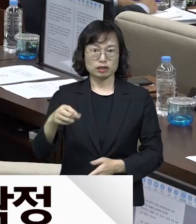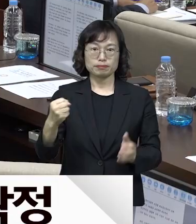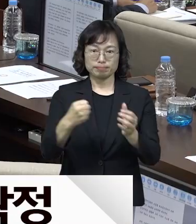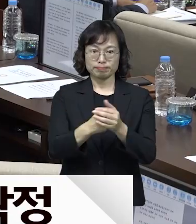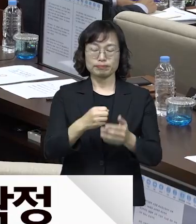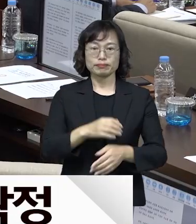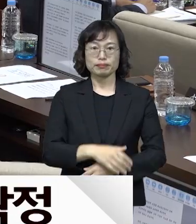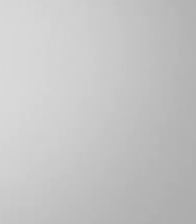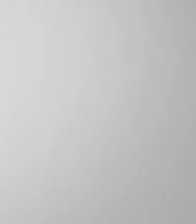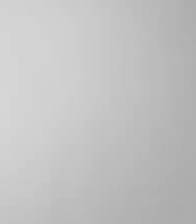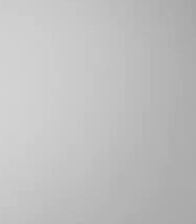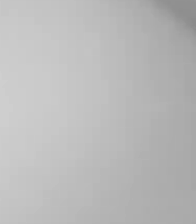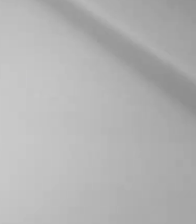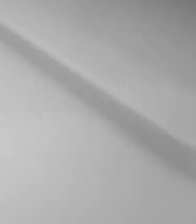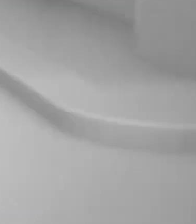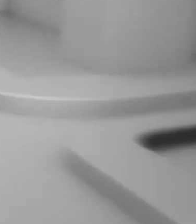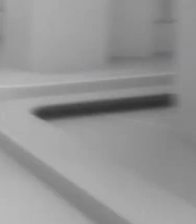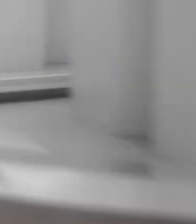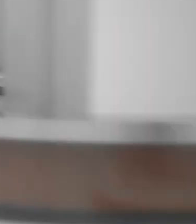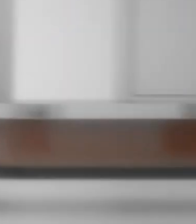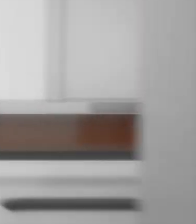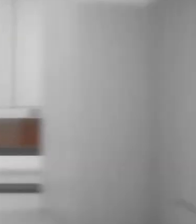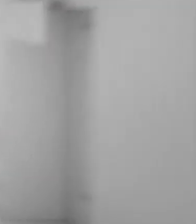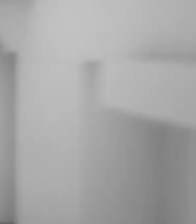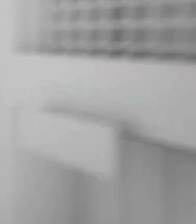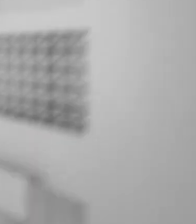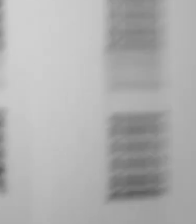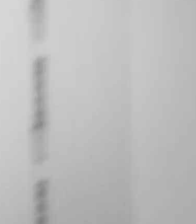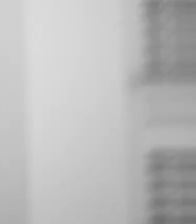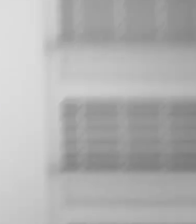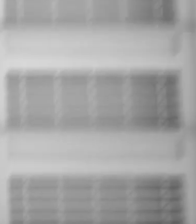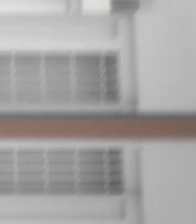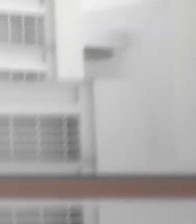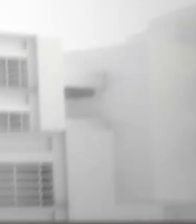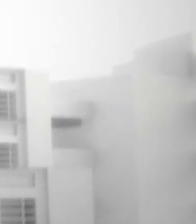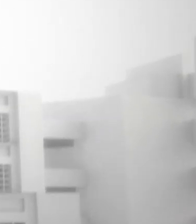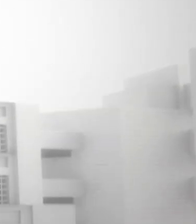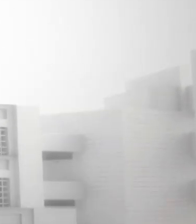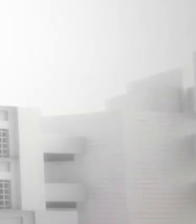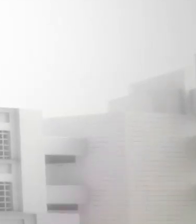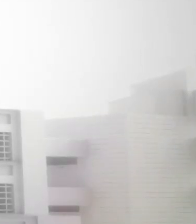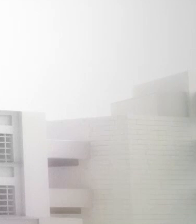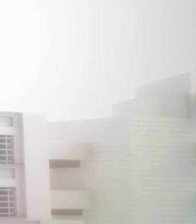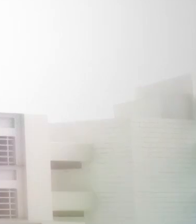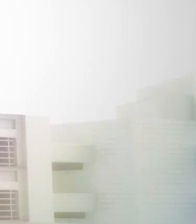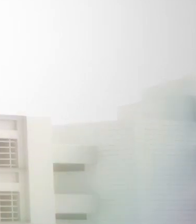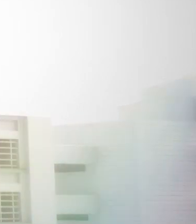확정했습니다.